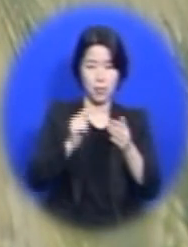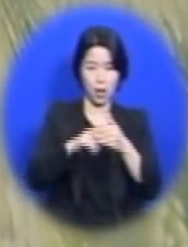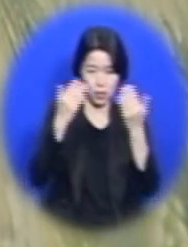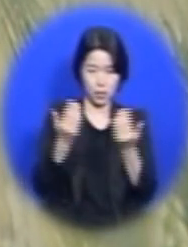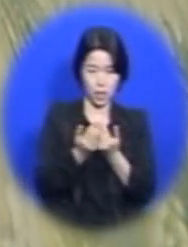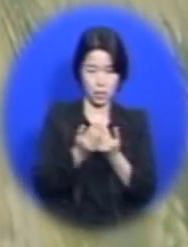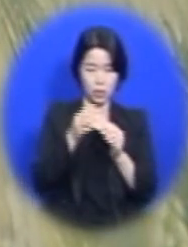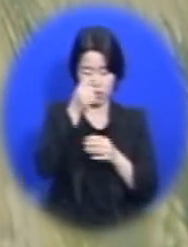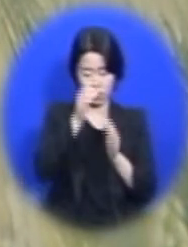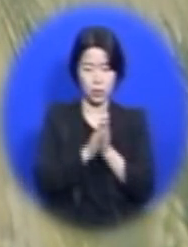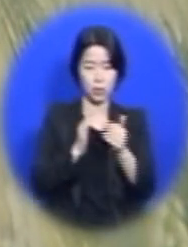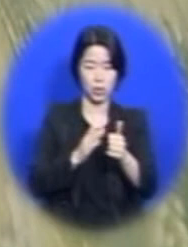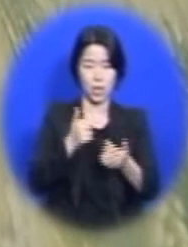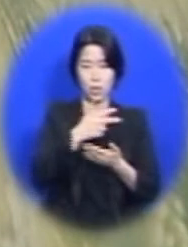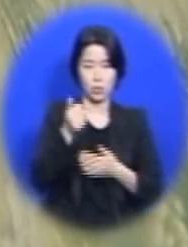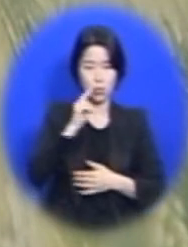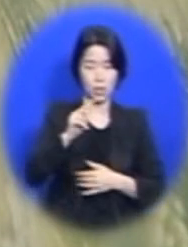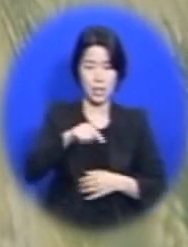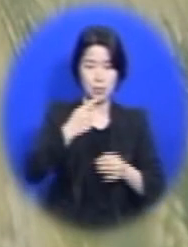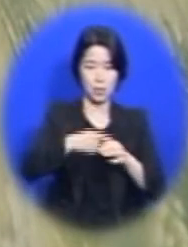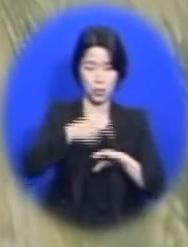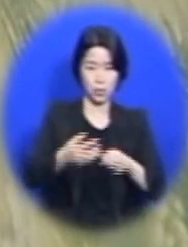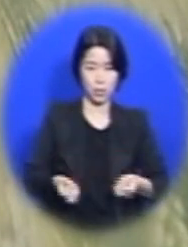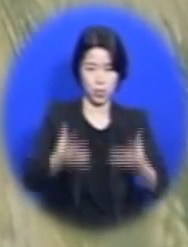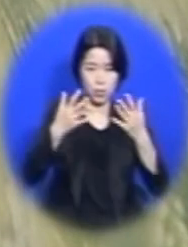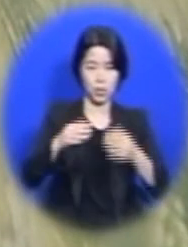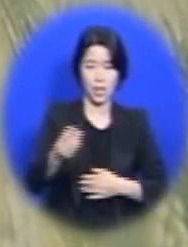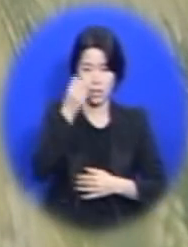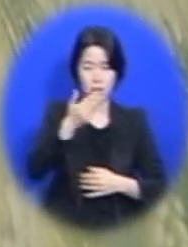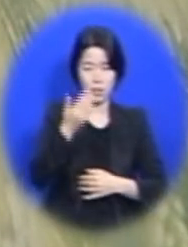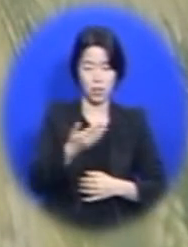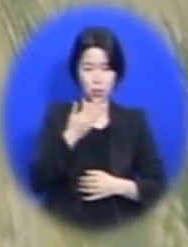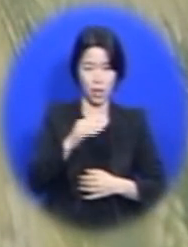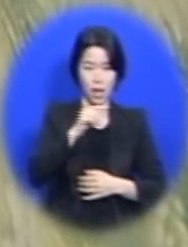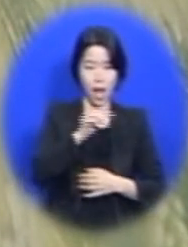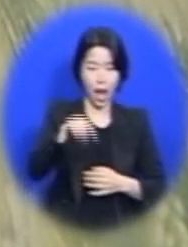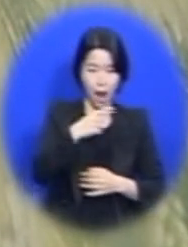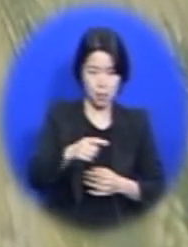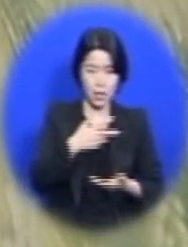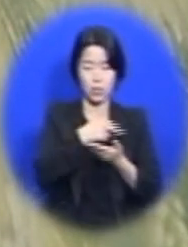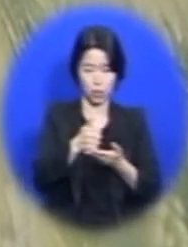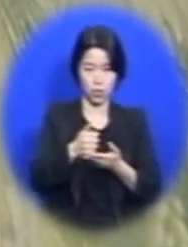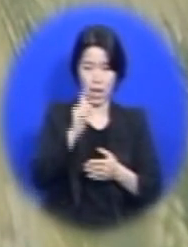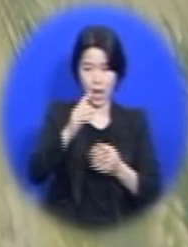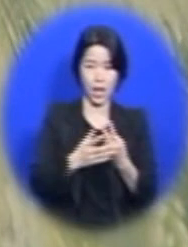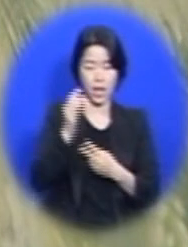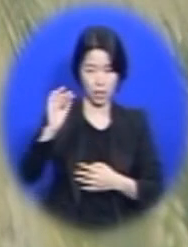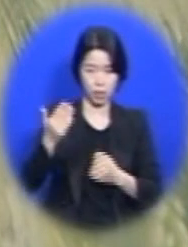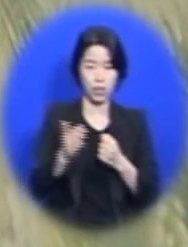기도합시다. 주여, 이 맥주감사 주일에 성찬을 통하여 알파이신 주님과 하나가